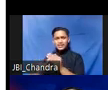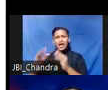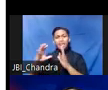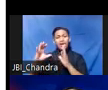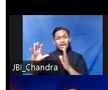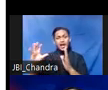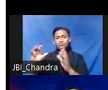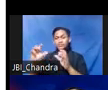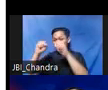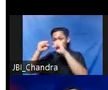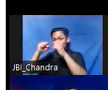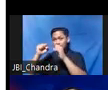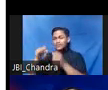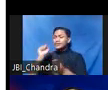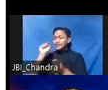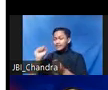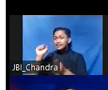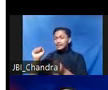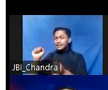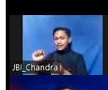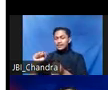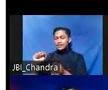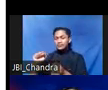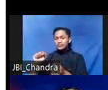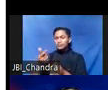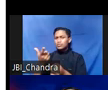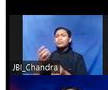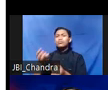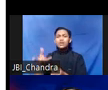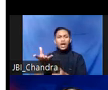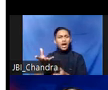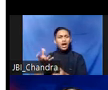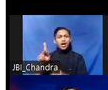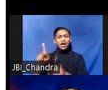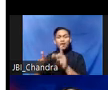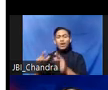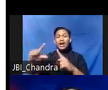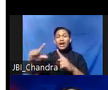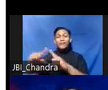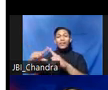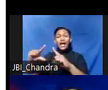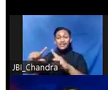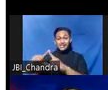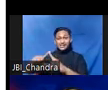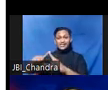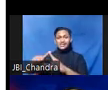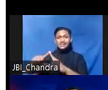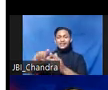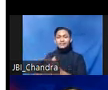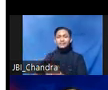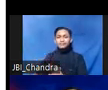kita bisa dipertanggungjawaban ya dan itu yaitu mengurangi kesalahan dalam pengutipan ya jadi